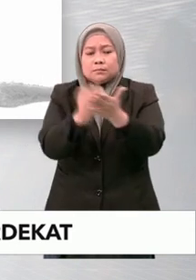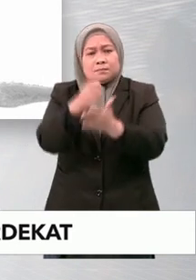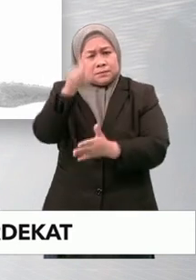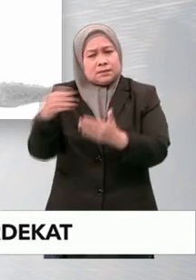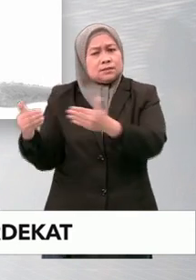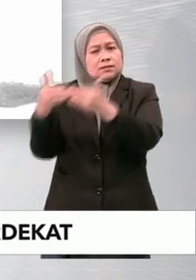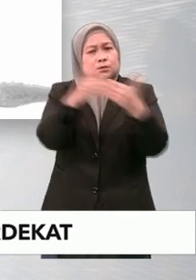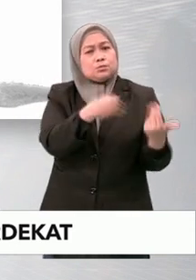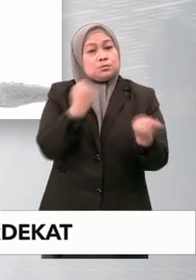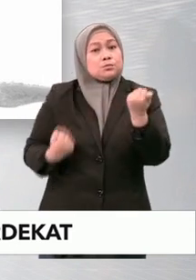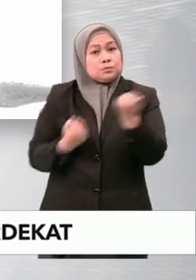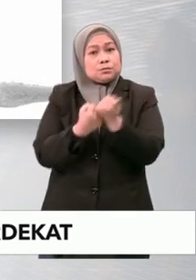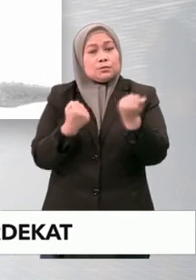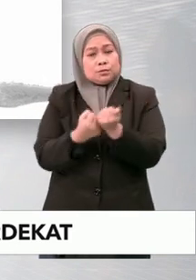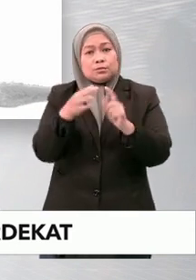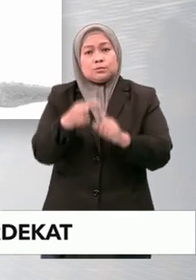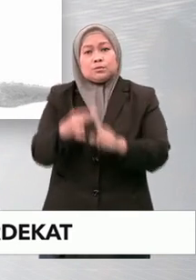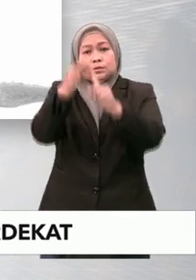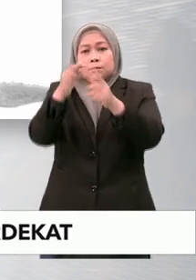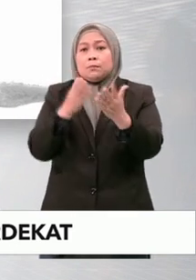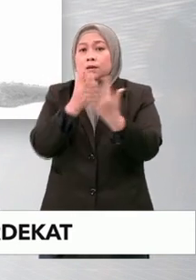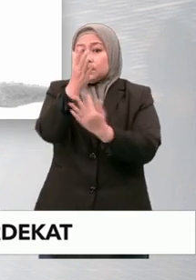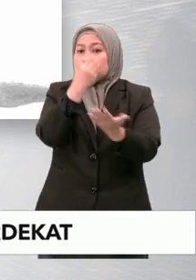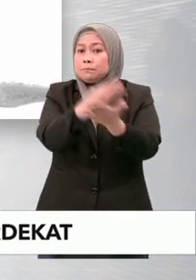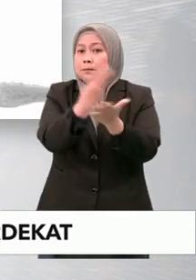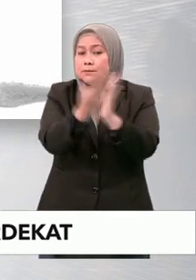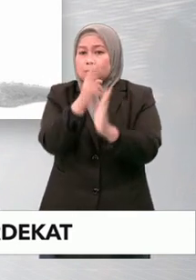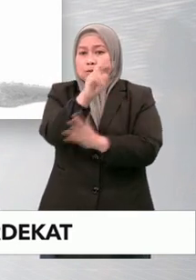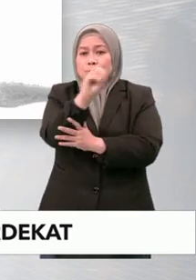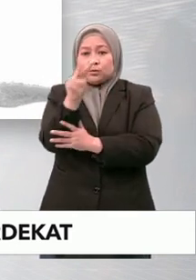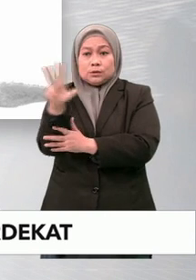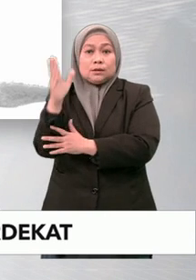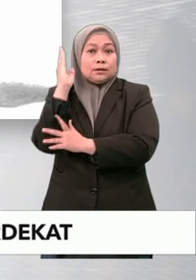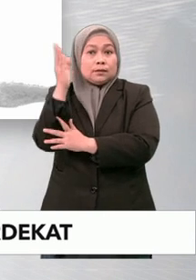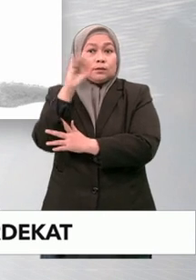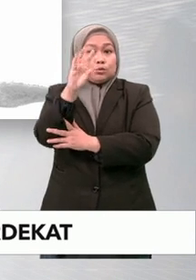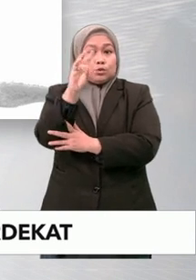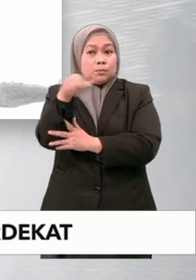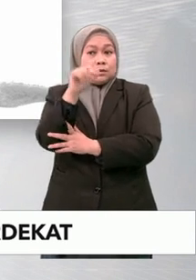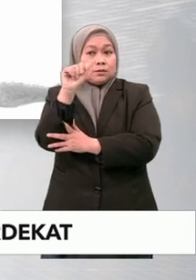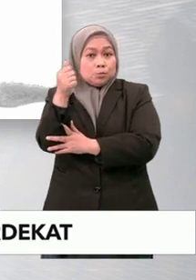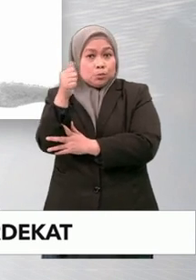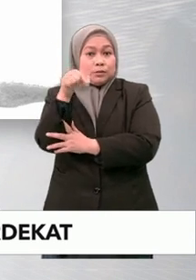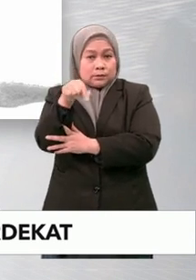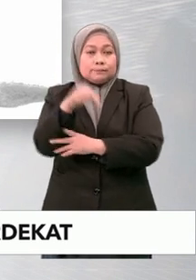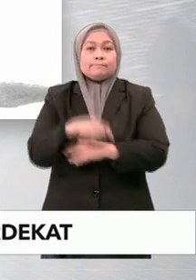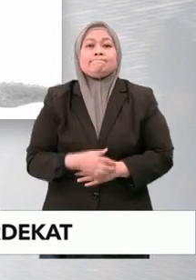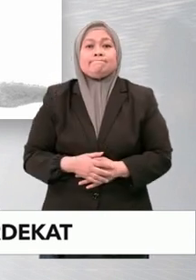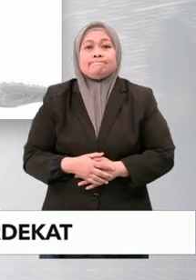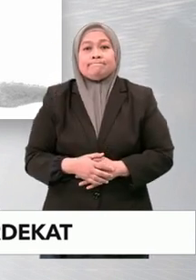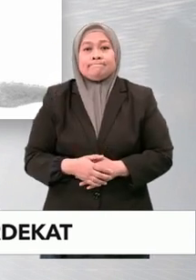terus disogong khususnya melalui pajak 2023 yang akan dibentang 7 Oktober ini